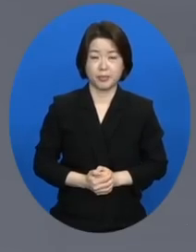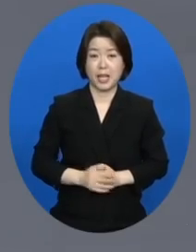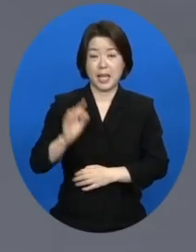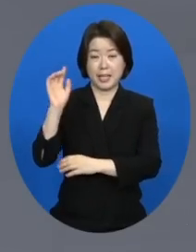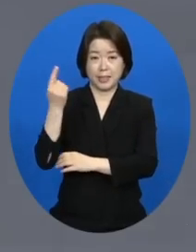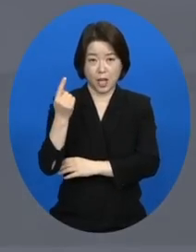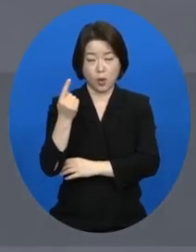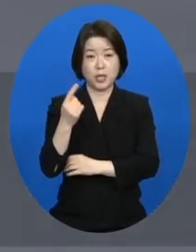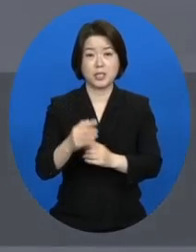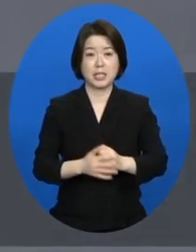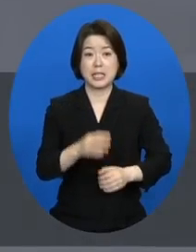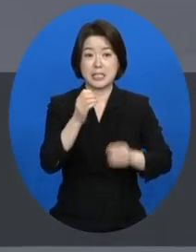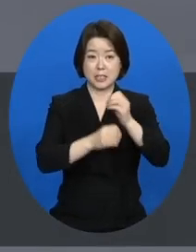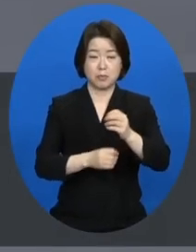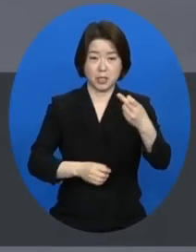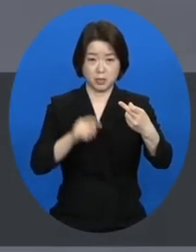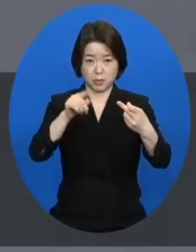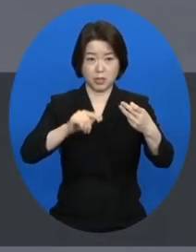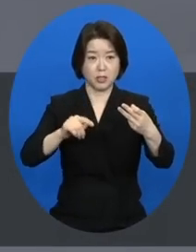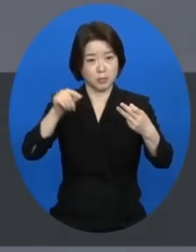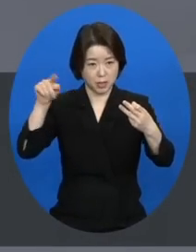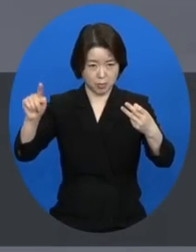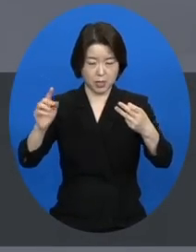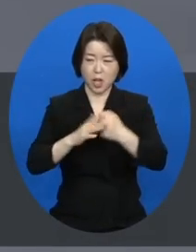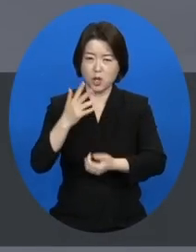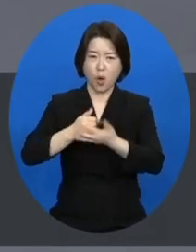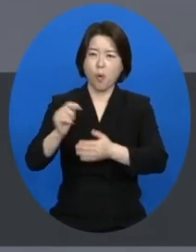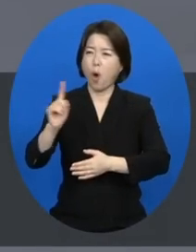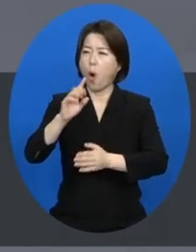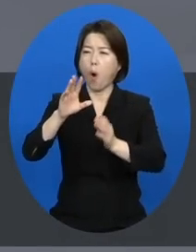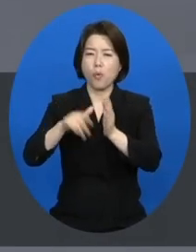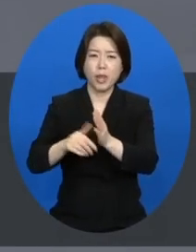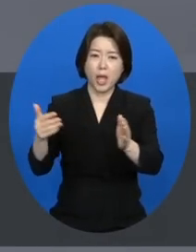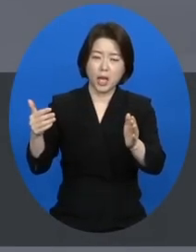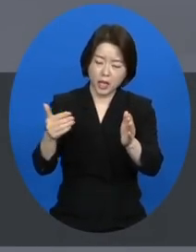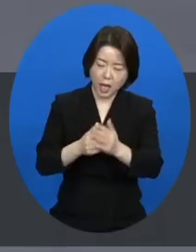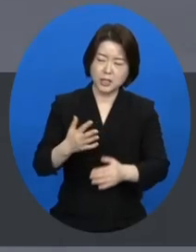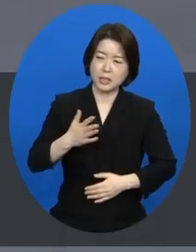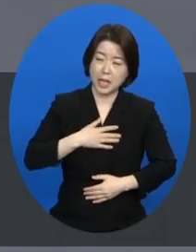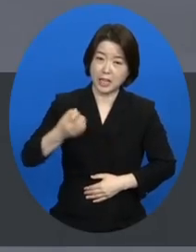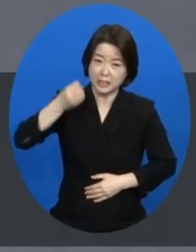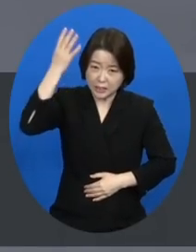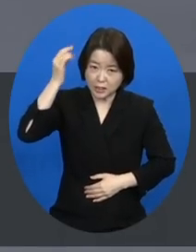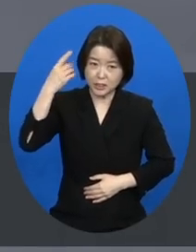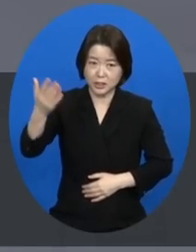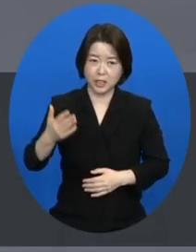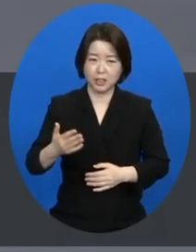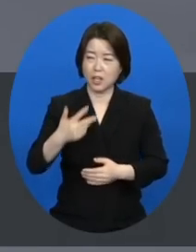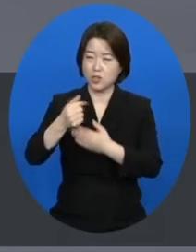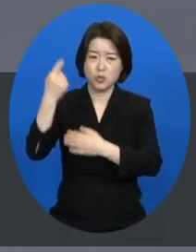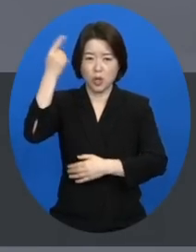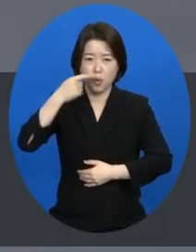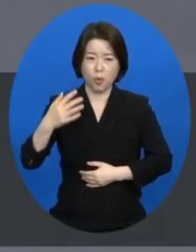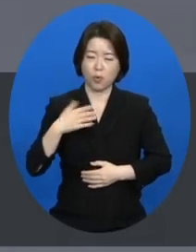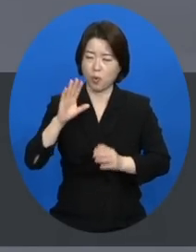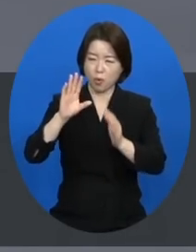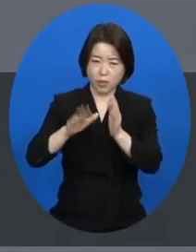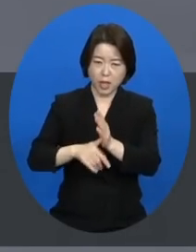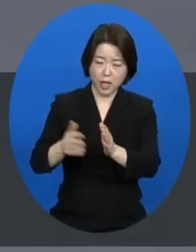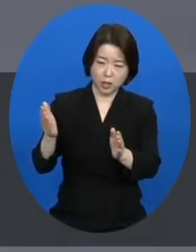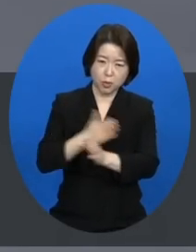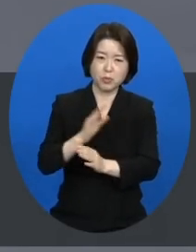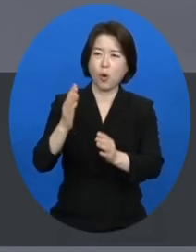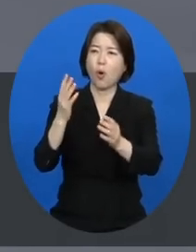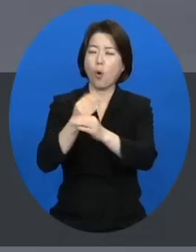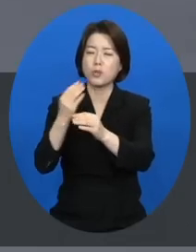비슷하게 부르짖죠. 여호와여 어느 때까지니까 나를 영원히 잊으시나이까. 주의 얼굴을 나에게서 어느 때까지